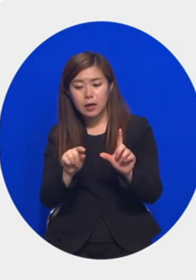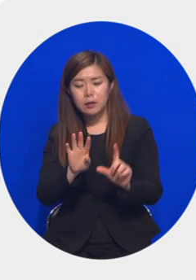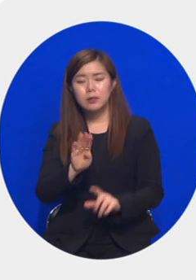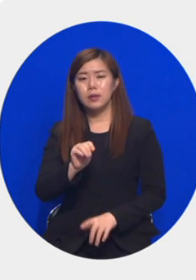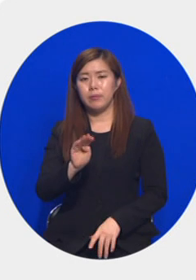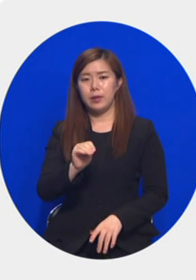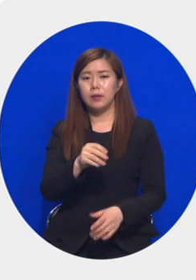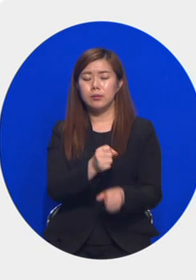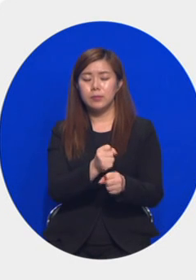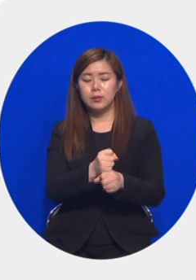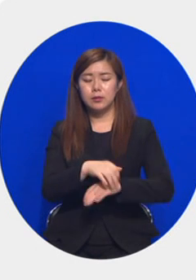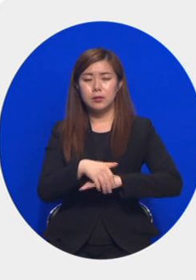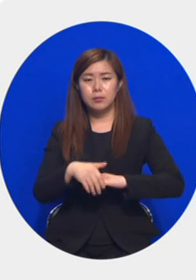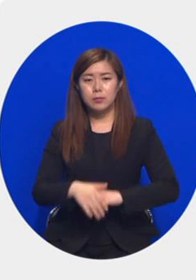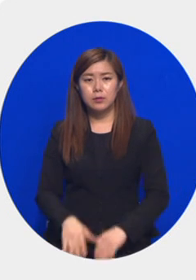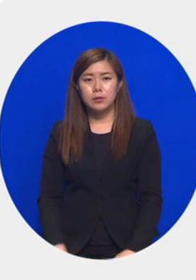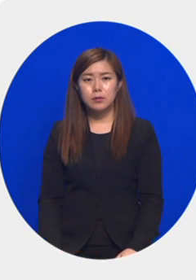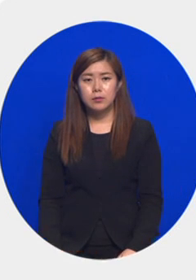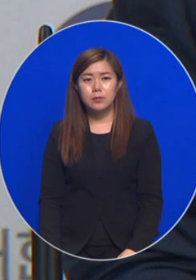정비로 4만 가구를 공급합니다.